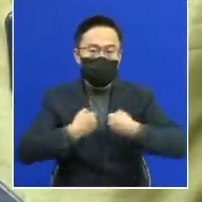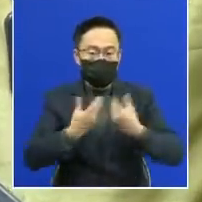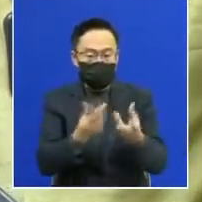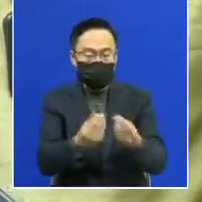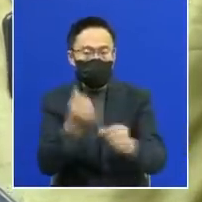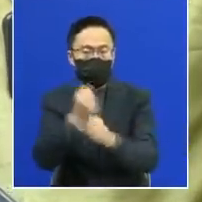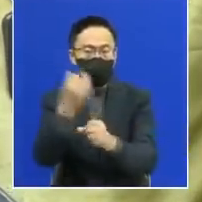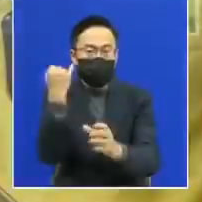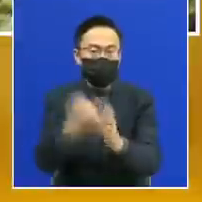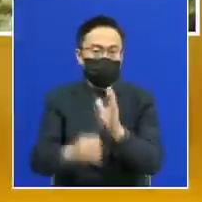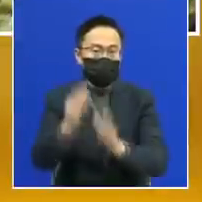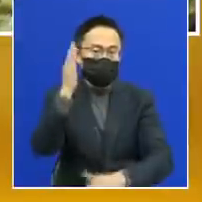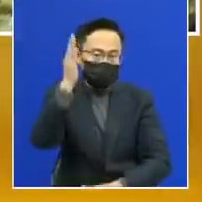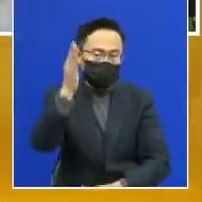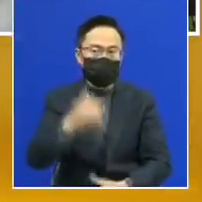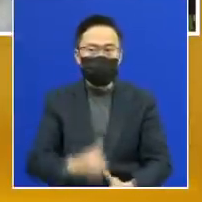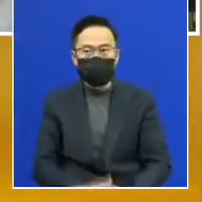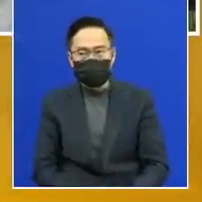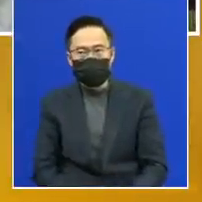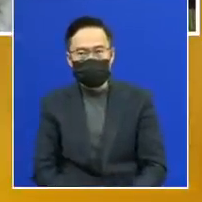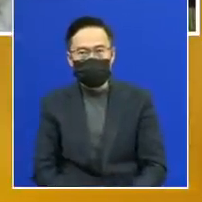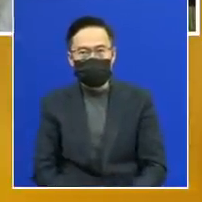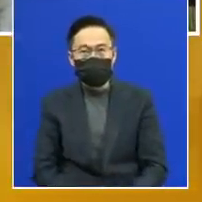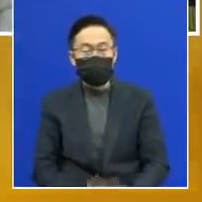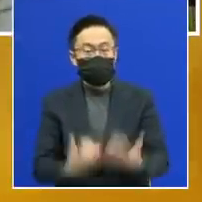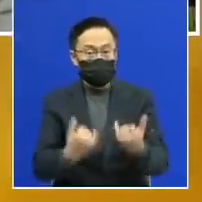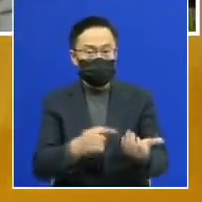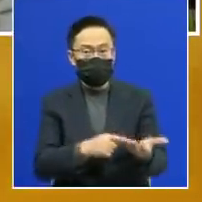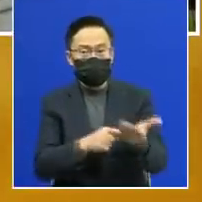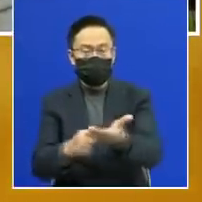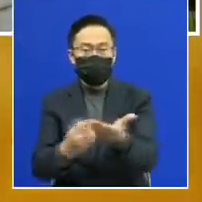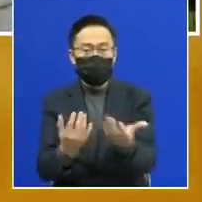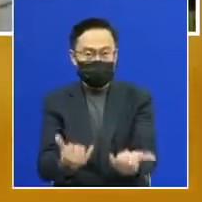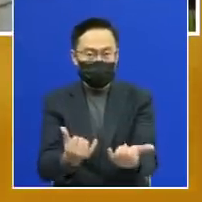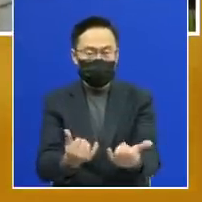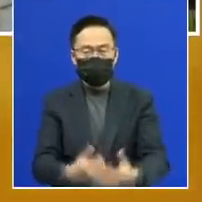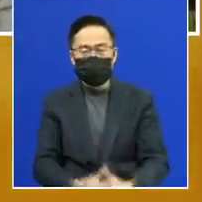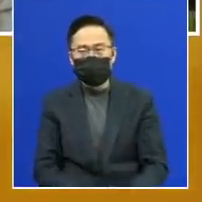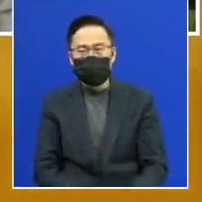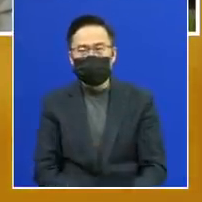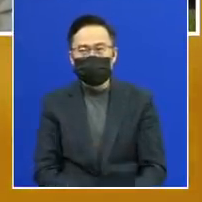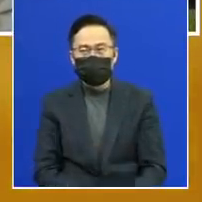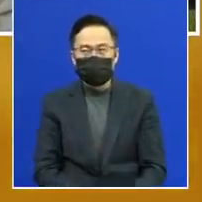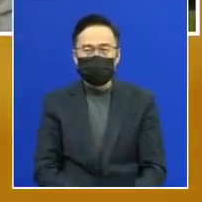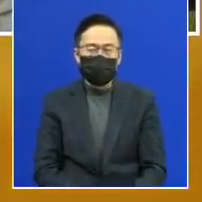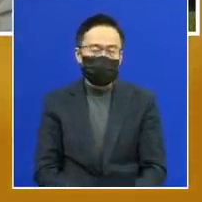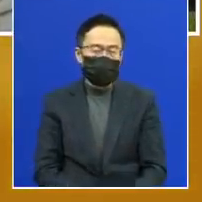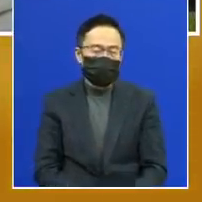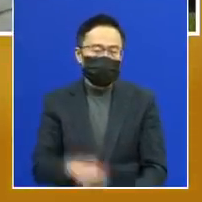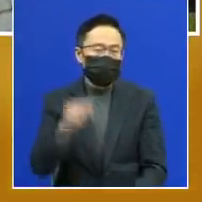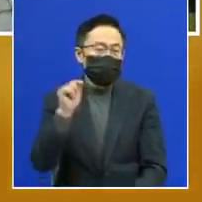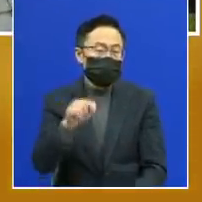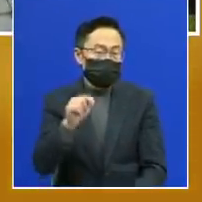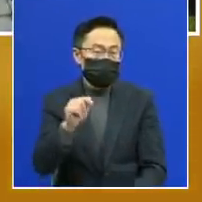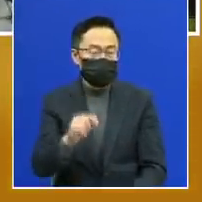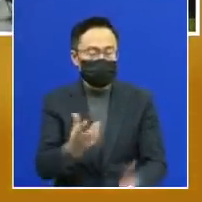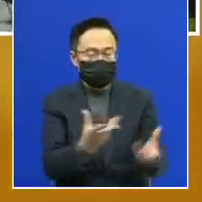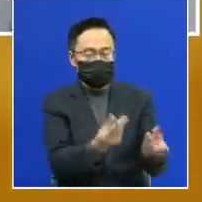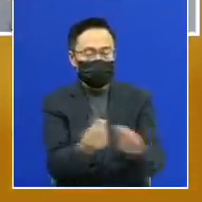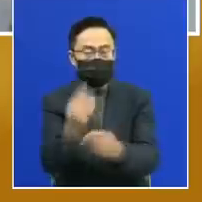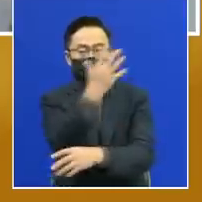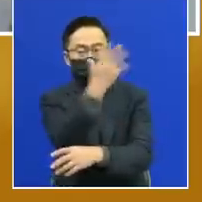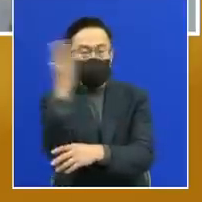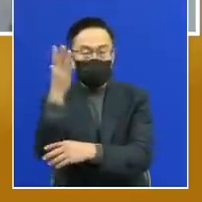าใครคือผู้กระทำผิดนะคร ับ นี่คือการไปยื่นวันนี้นะครับเพิ่มเติมข้อมูลนิดนึงนะครับ ค ือพื้นที่ดังกล่าวบริเวณดังกล่าว